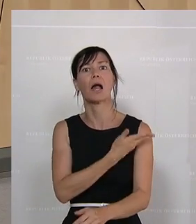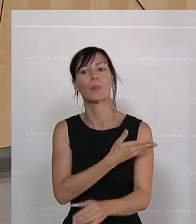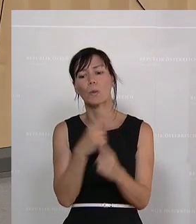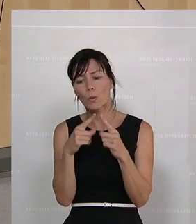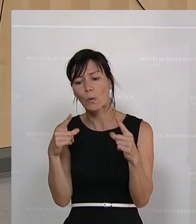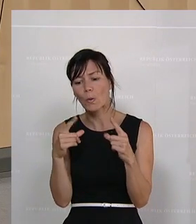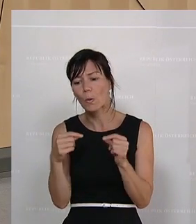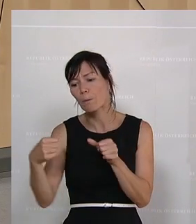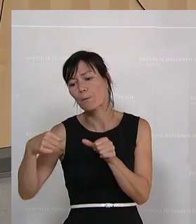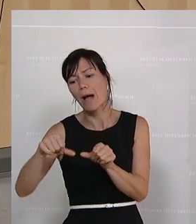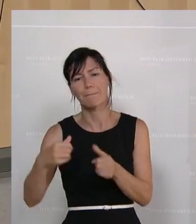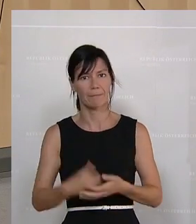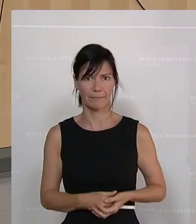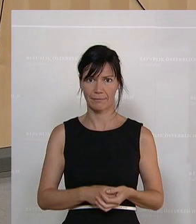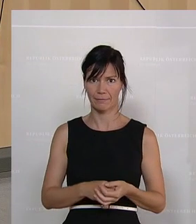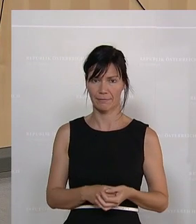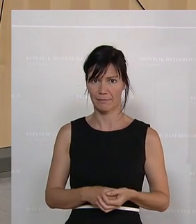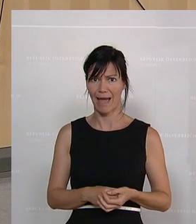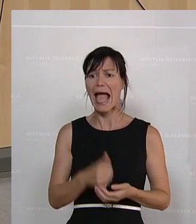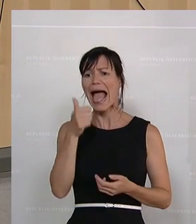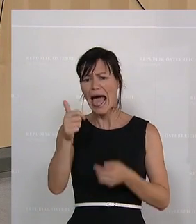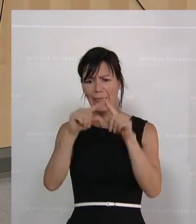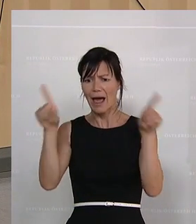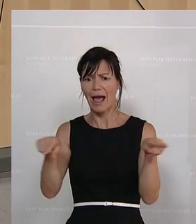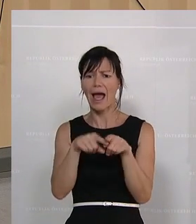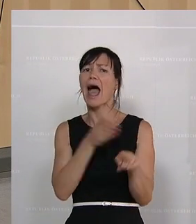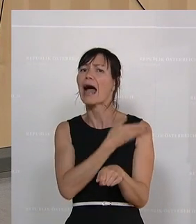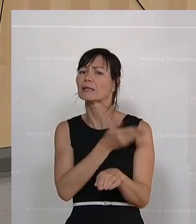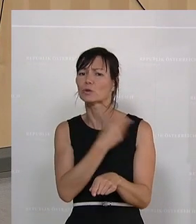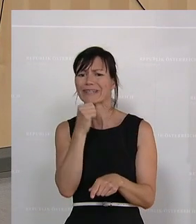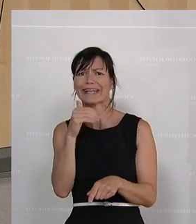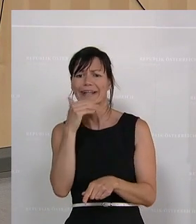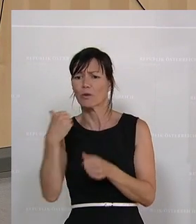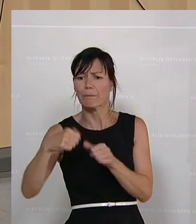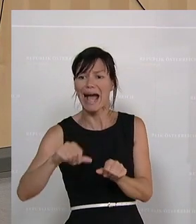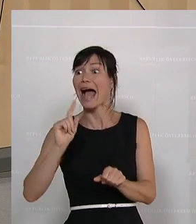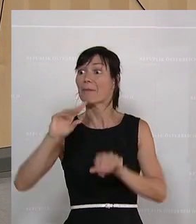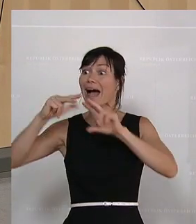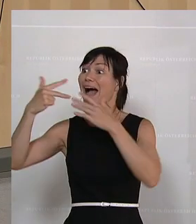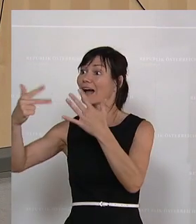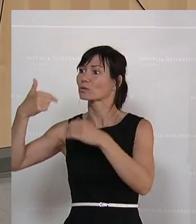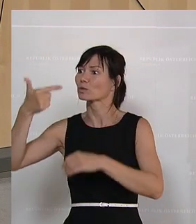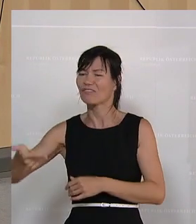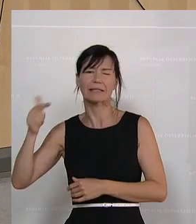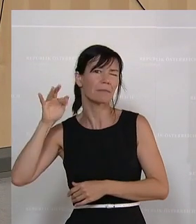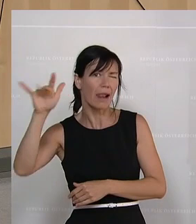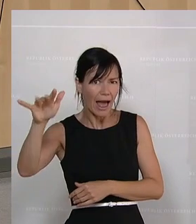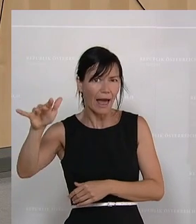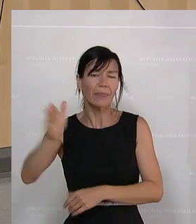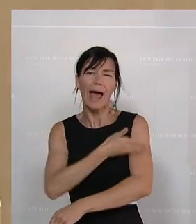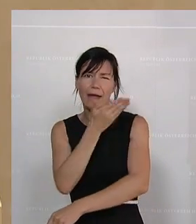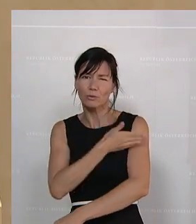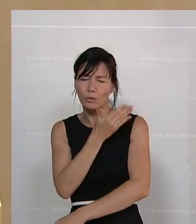handtuch nicht reichen aber es wäre noch nicht 28 milliarden handtücher reichen um diese schiffs lecks zu stopfen